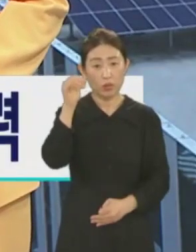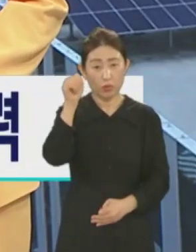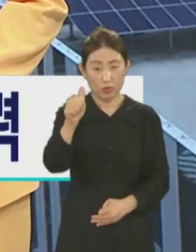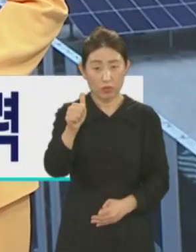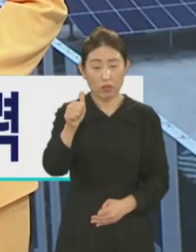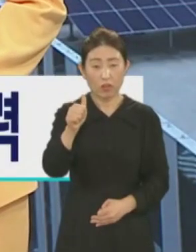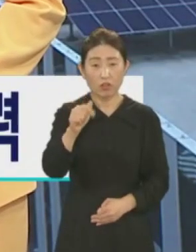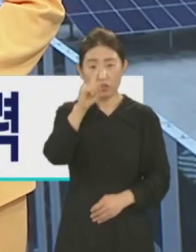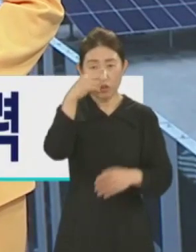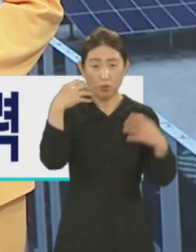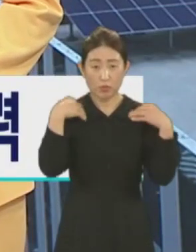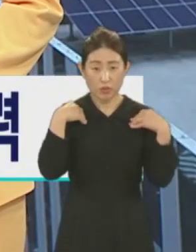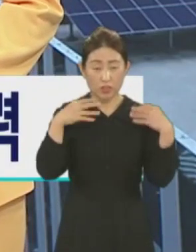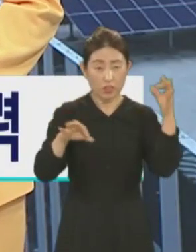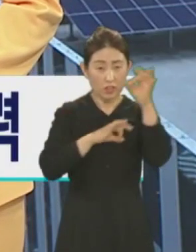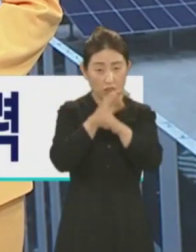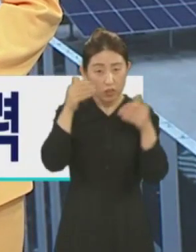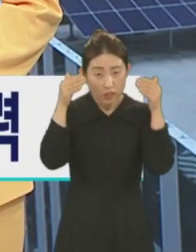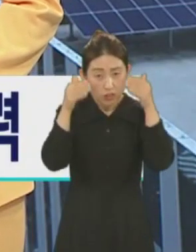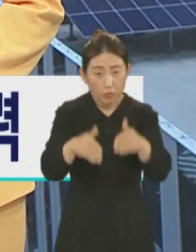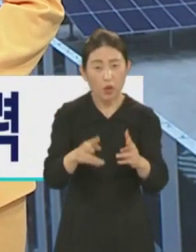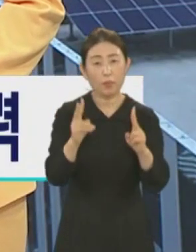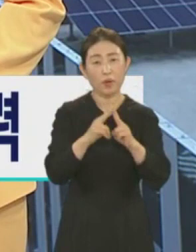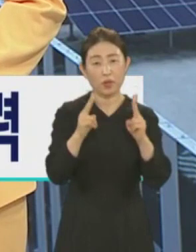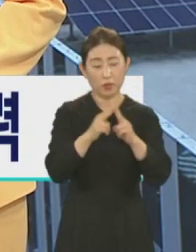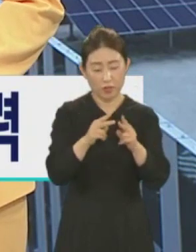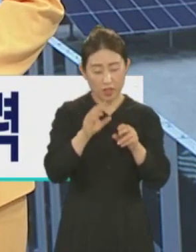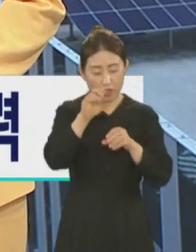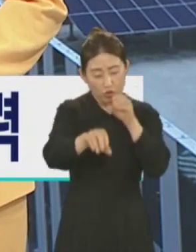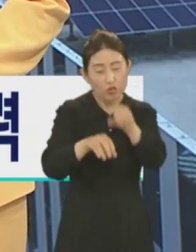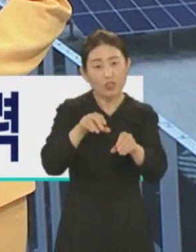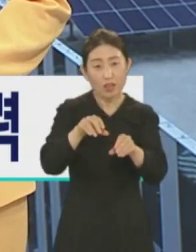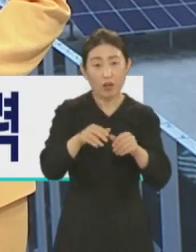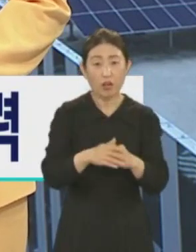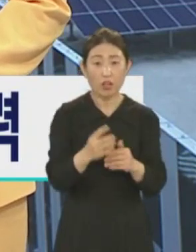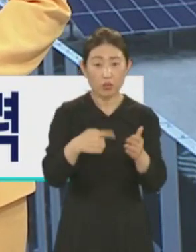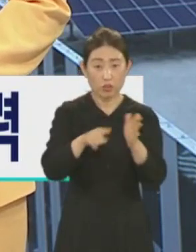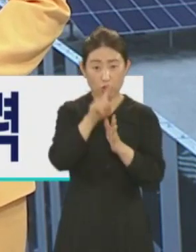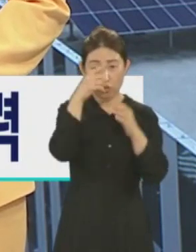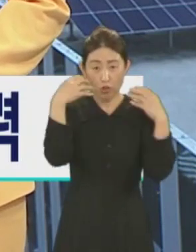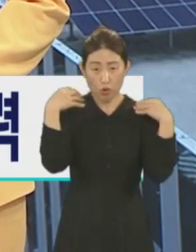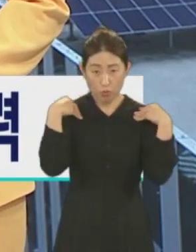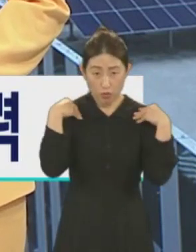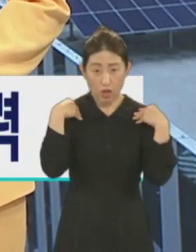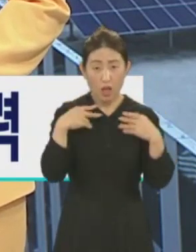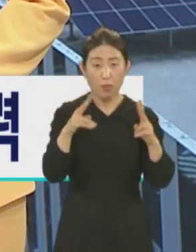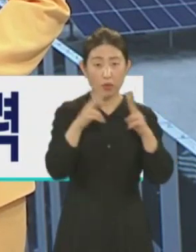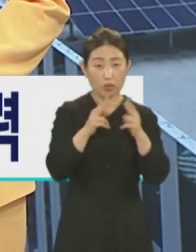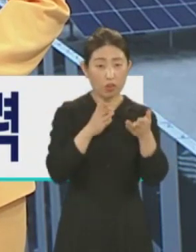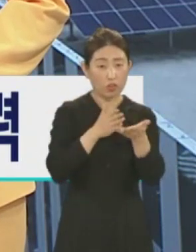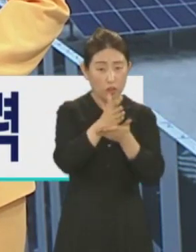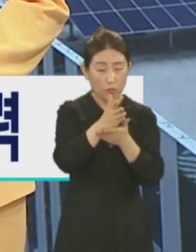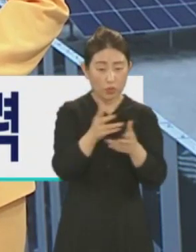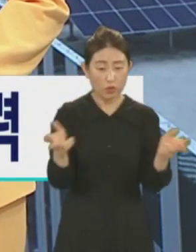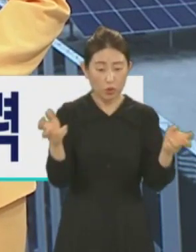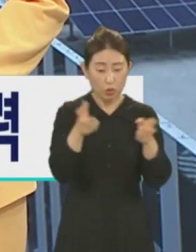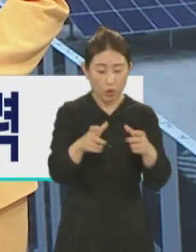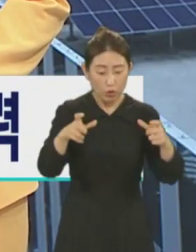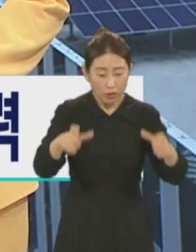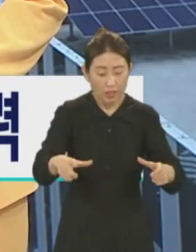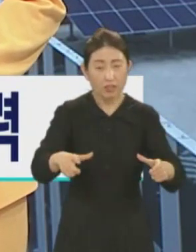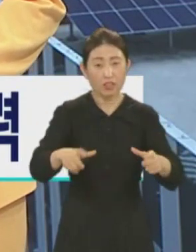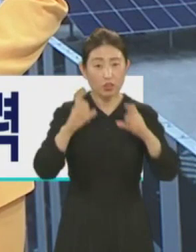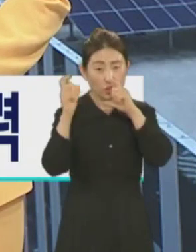윤석열 정부의 가장 큰 경제 화두는 반도체 산업 육성입니다이를 위해 정부가 올 상반기의 반도체 특화단지를